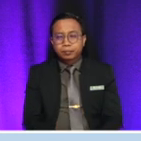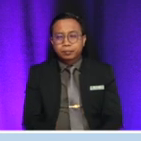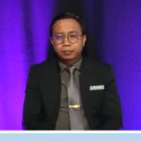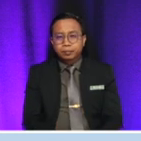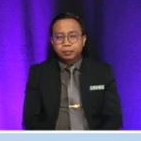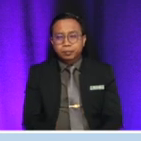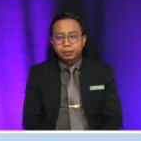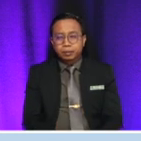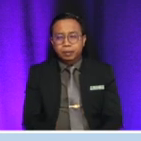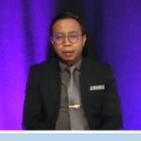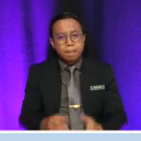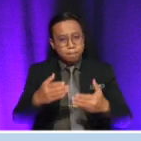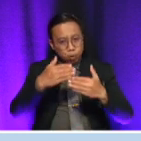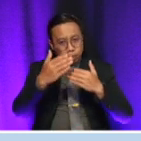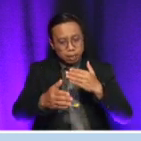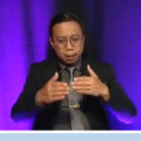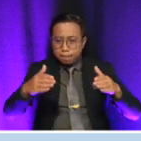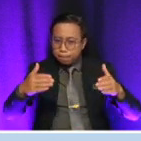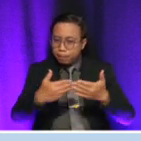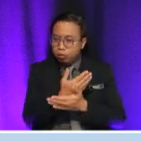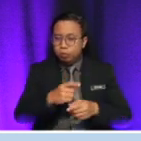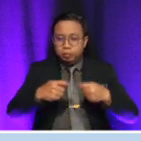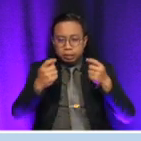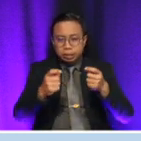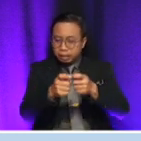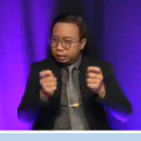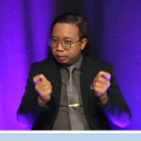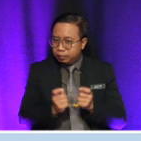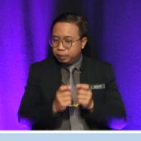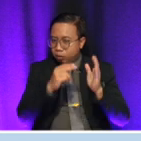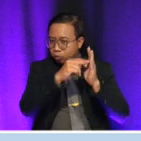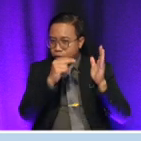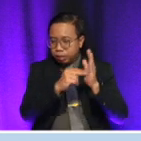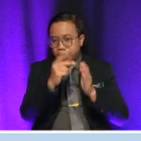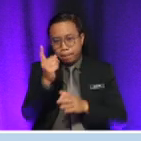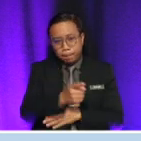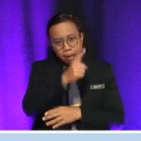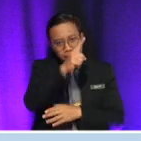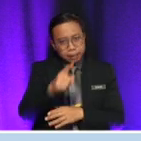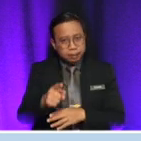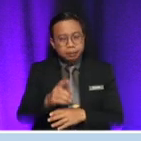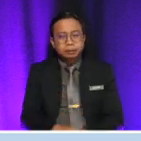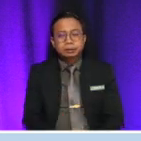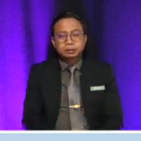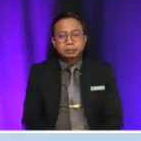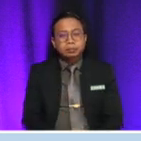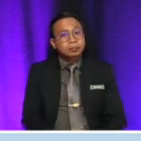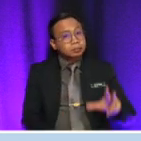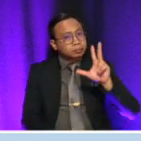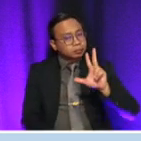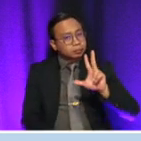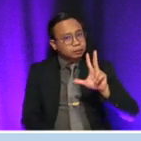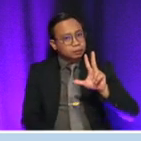kemudian baru pergi ke tempat mengundi kita memangkah kita sundi kemudian step yang ketiga adalah